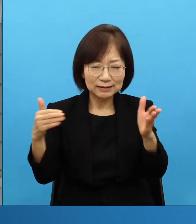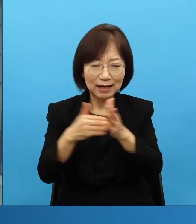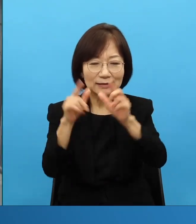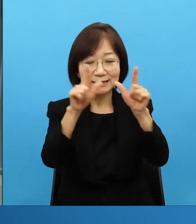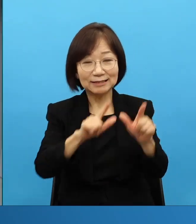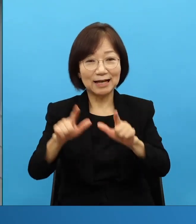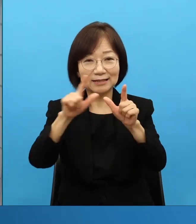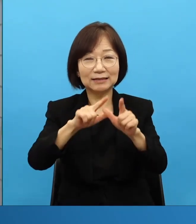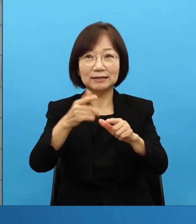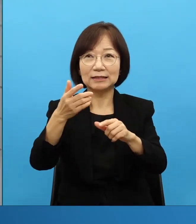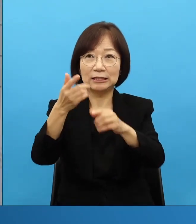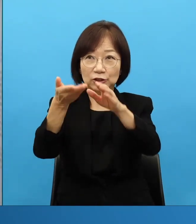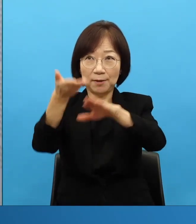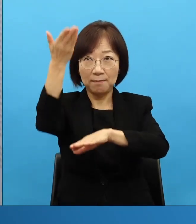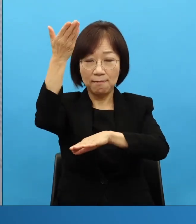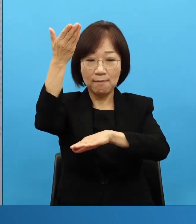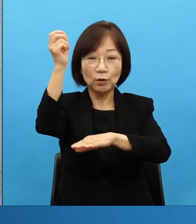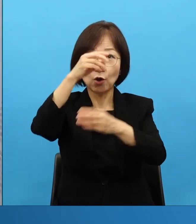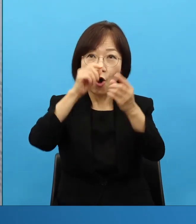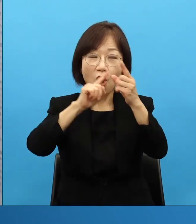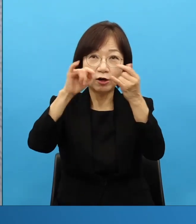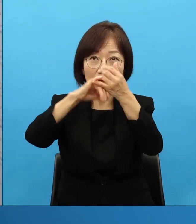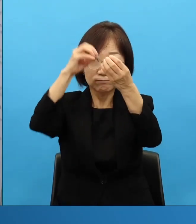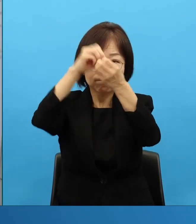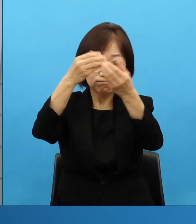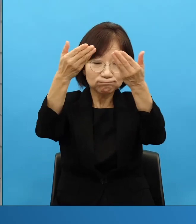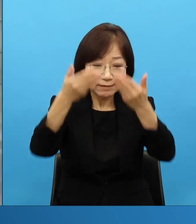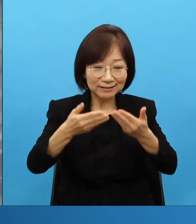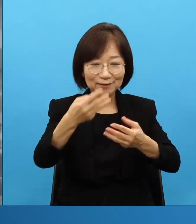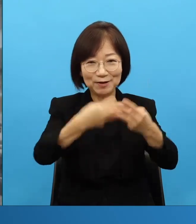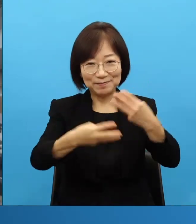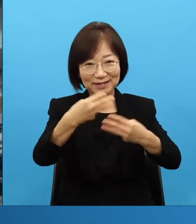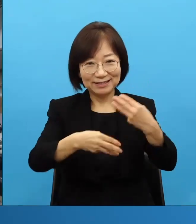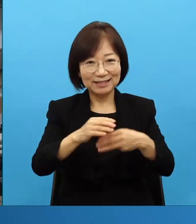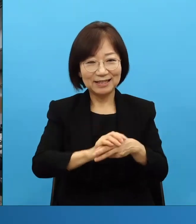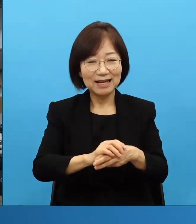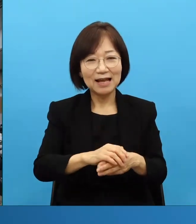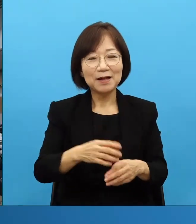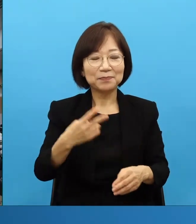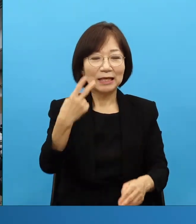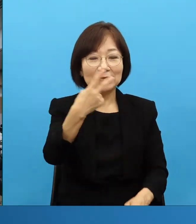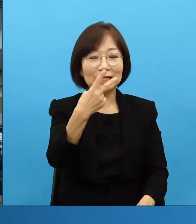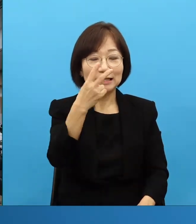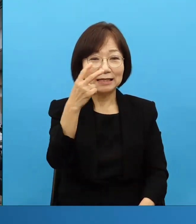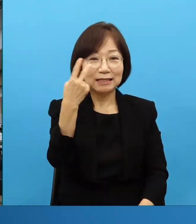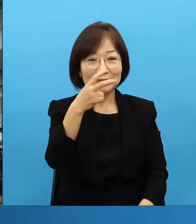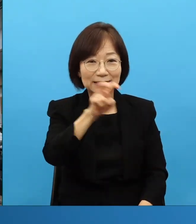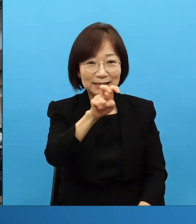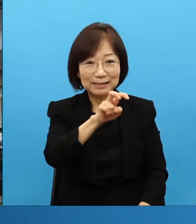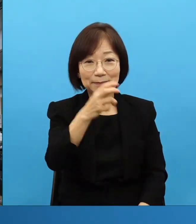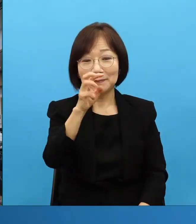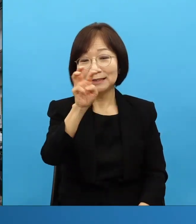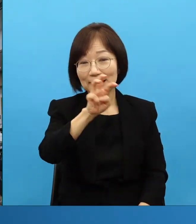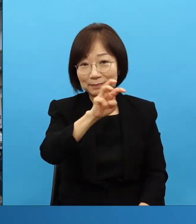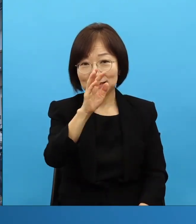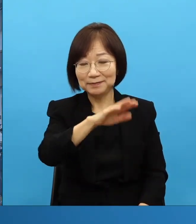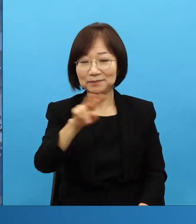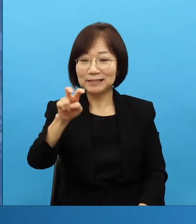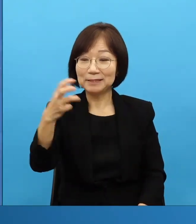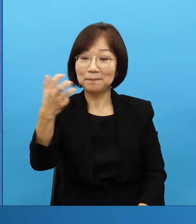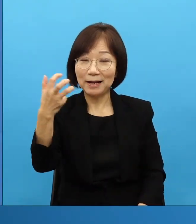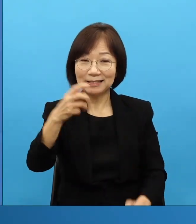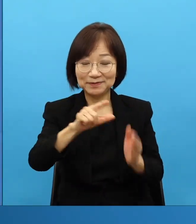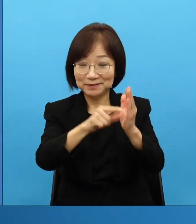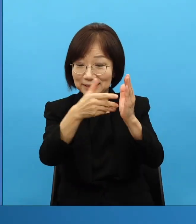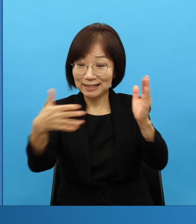이 언약을 이어받은 우리 렘넌트들이 청소년과 세계를 살리는 2030, 2080 시대의 주역이 될 것입니다.